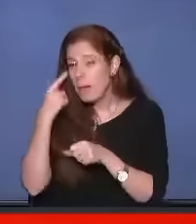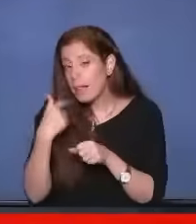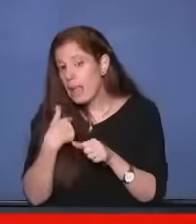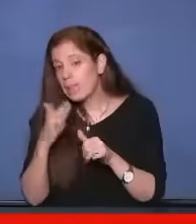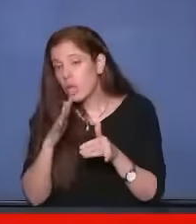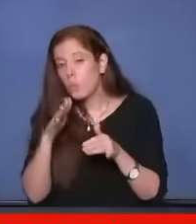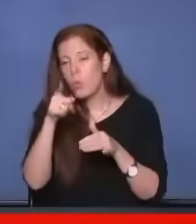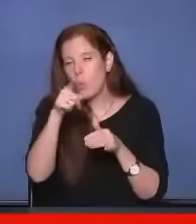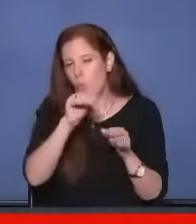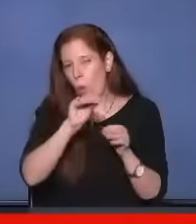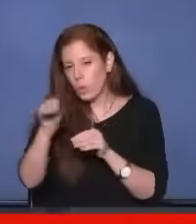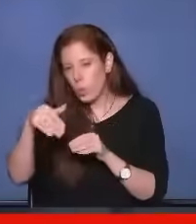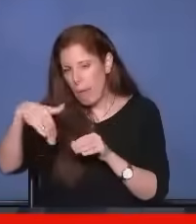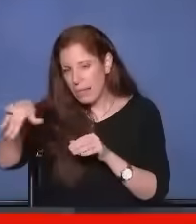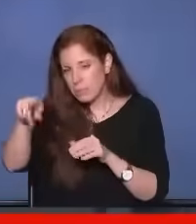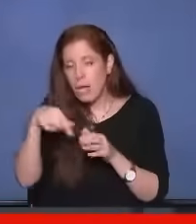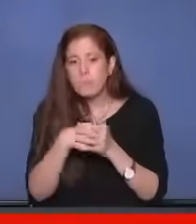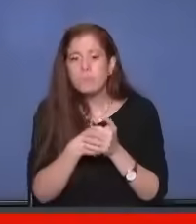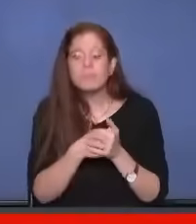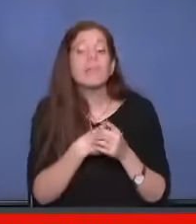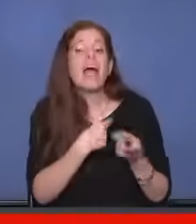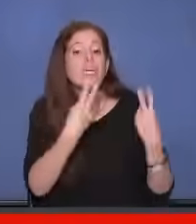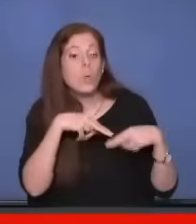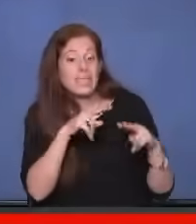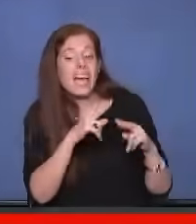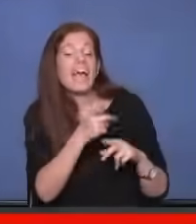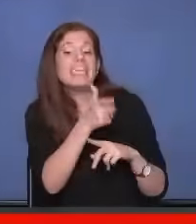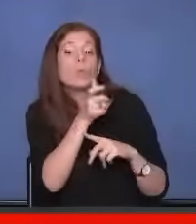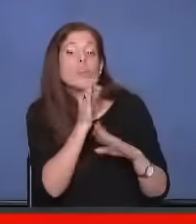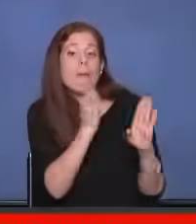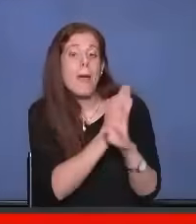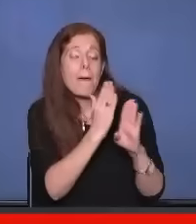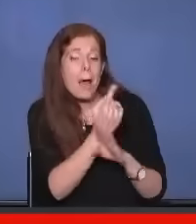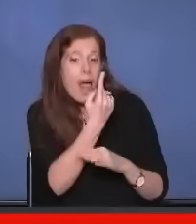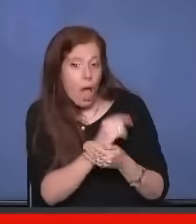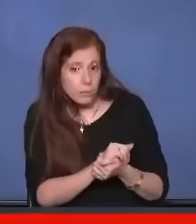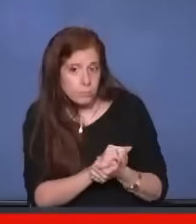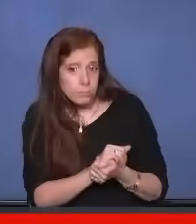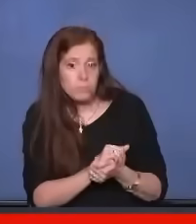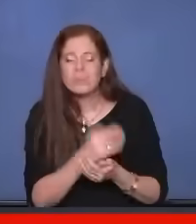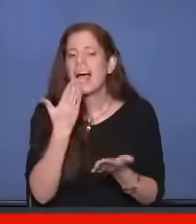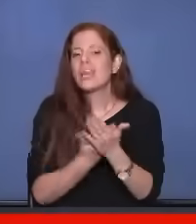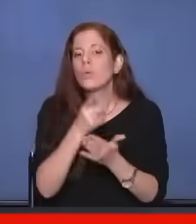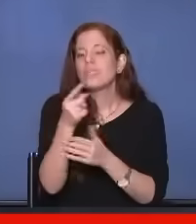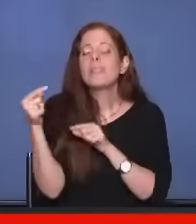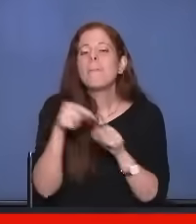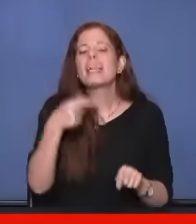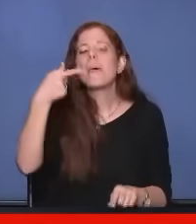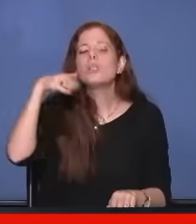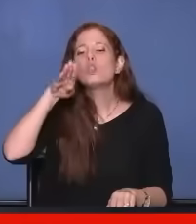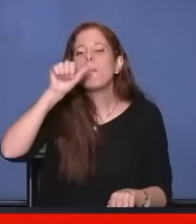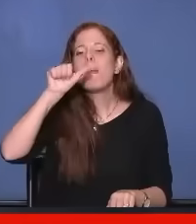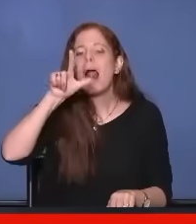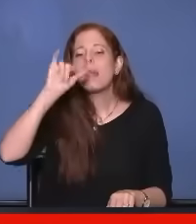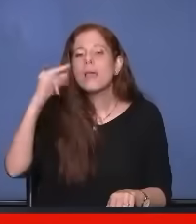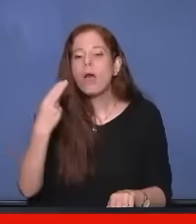אותו בסמטה אני חוזר חיסו של מחבל אח היוד הזה מגיע מ ג'בליה בצפון הרצועה